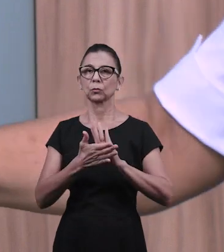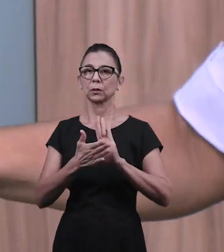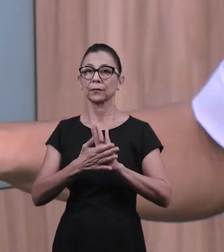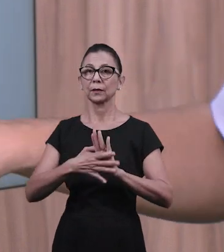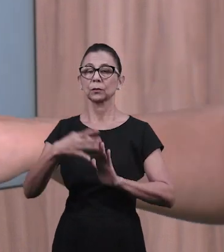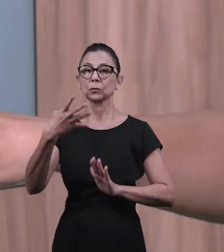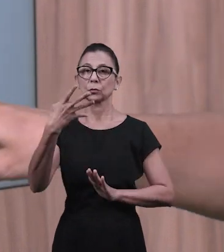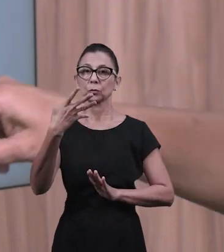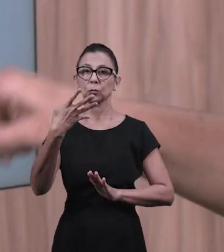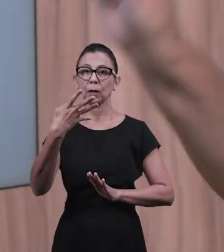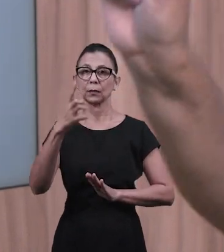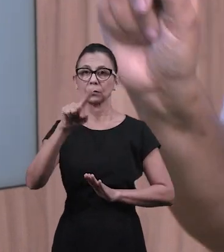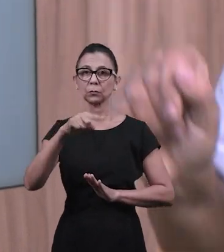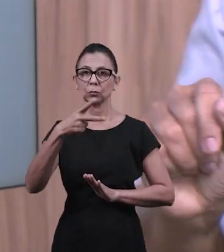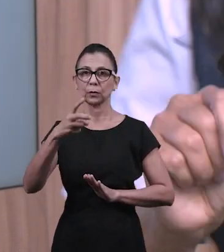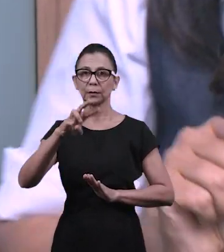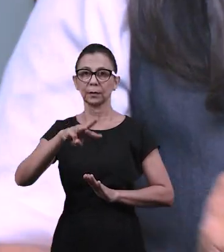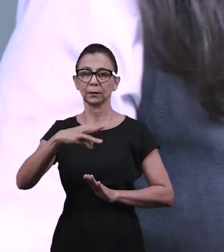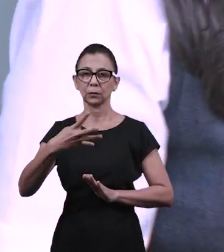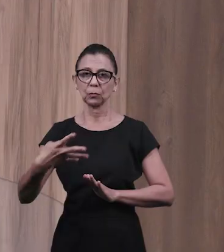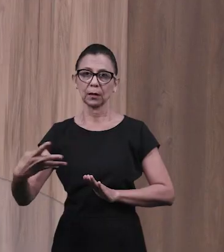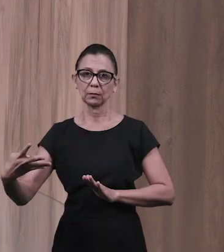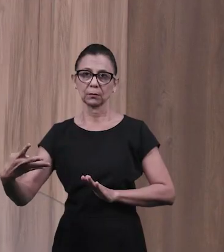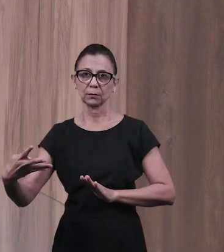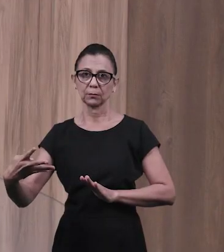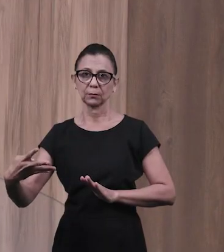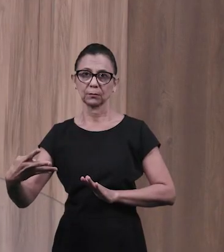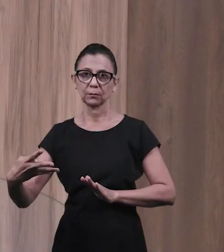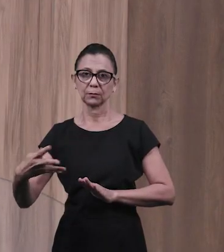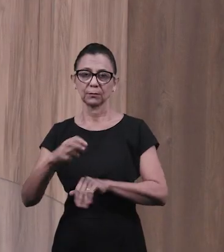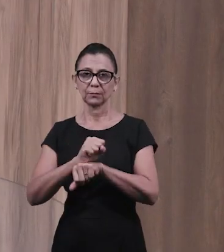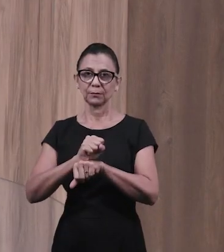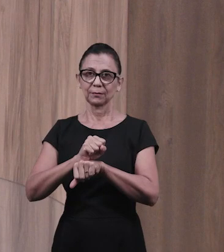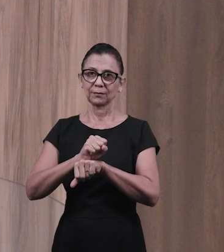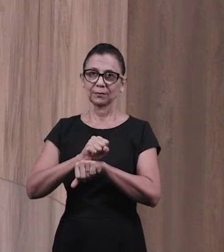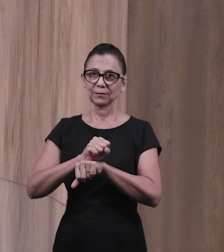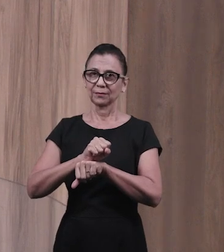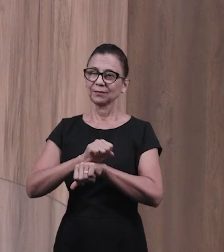va le retenir pendant 4 temps.